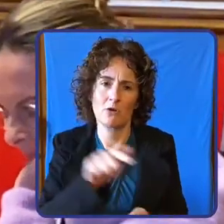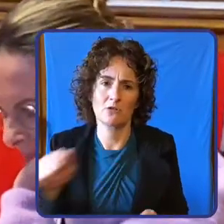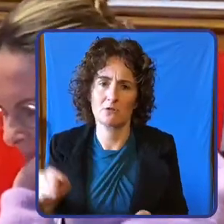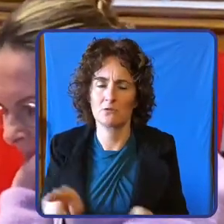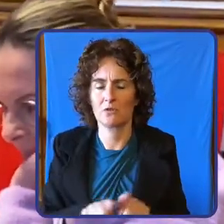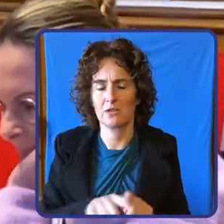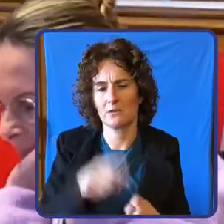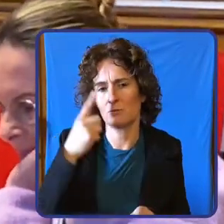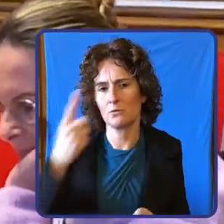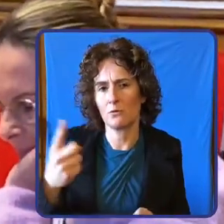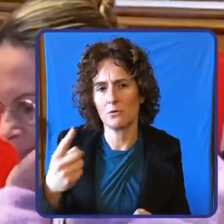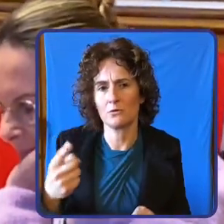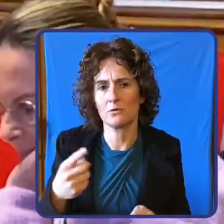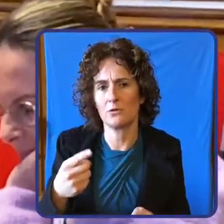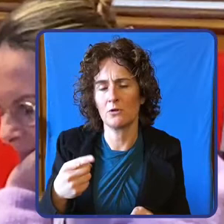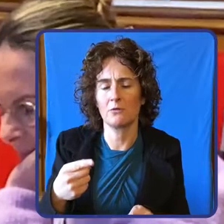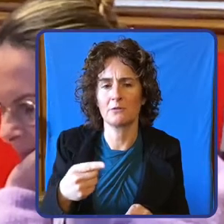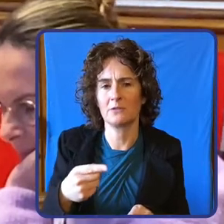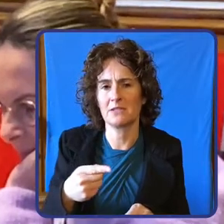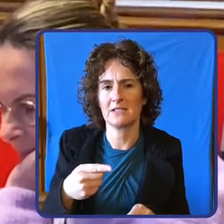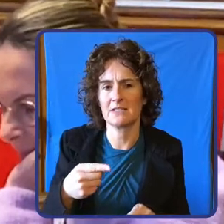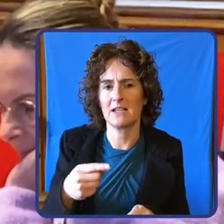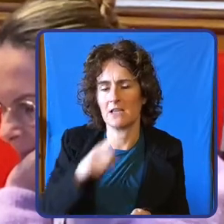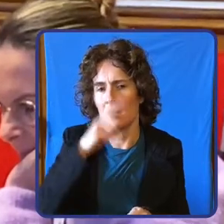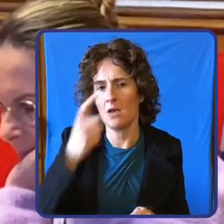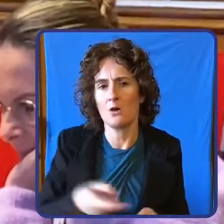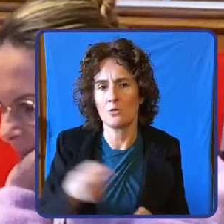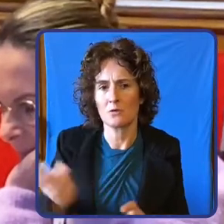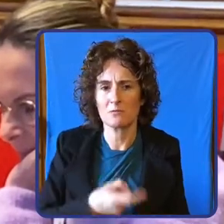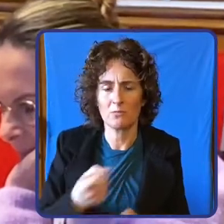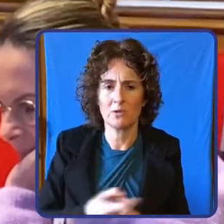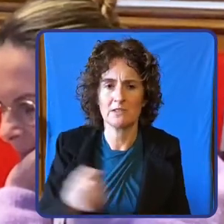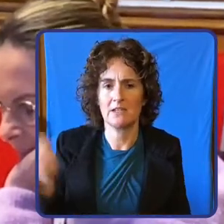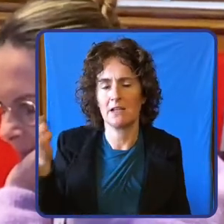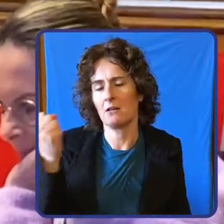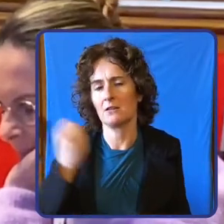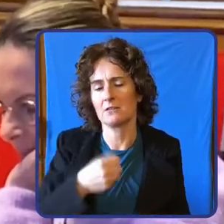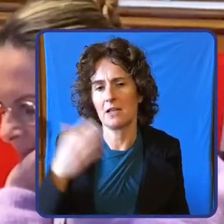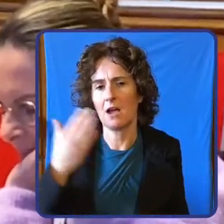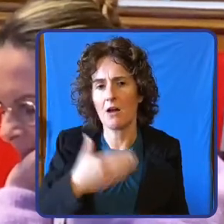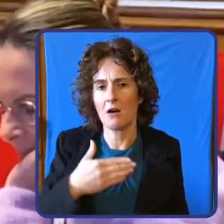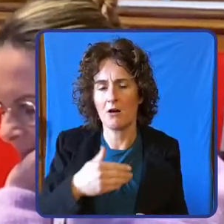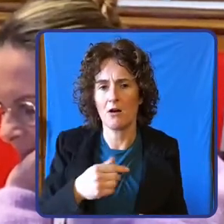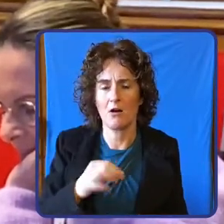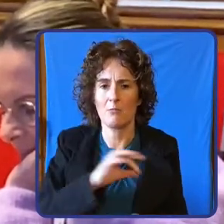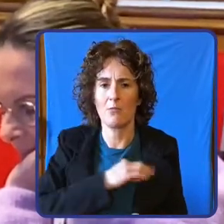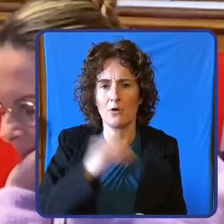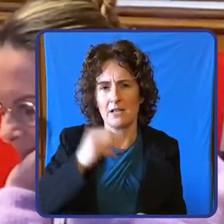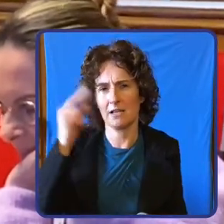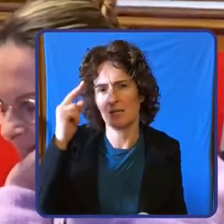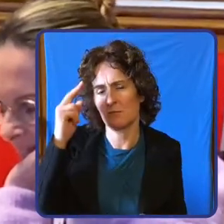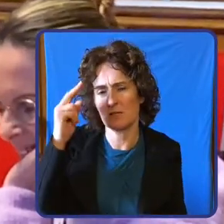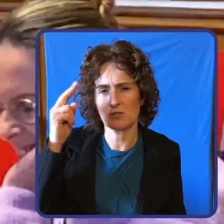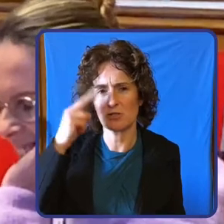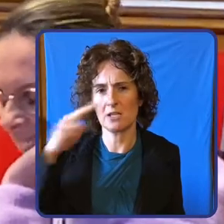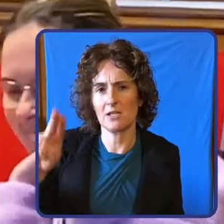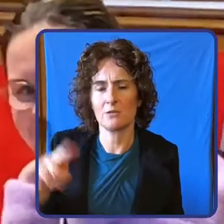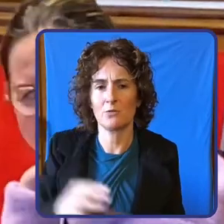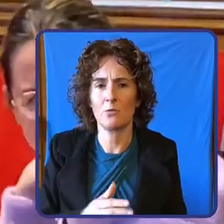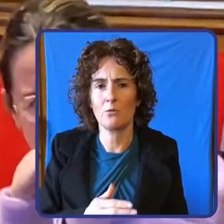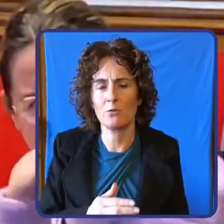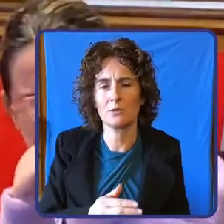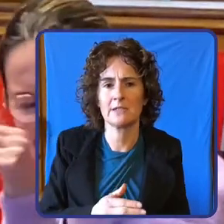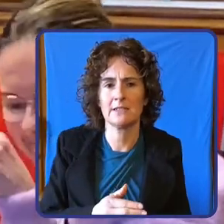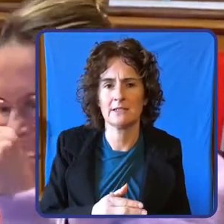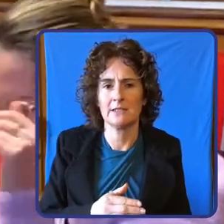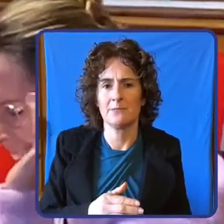hogy ez egy alapvetően tévutas politika, de hogyha a polgármester úr az új pártját felépítette arra, hogy néppárt a nép ellen,